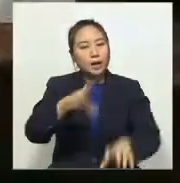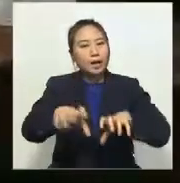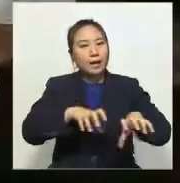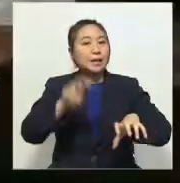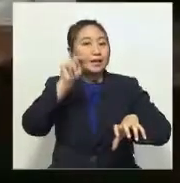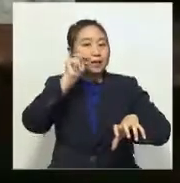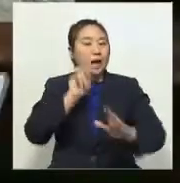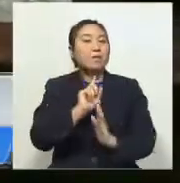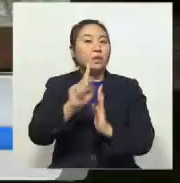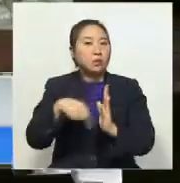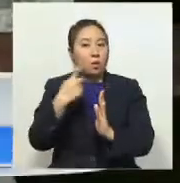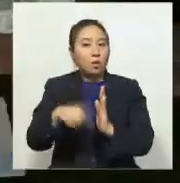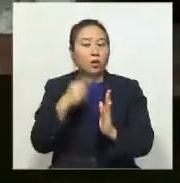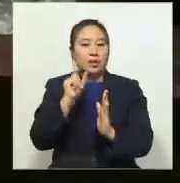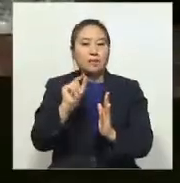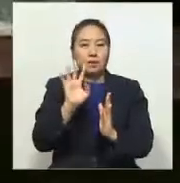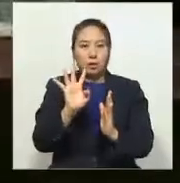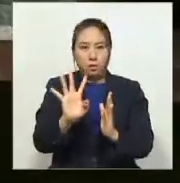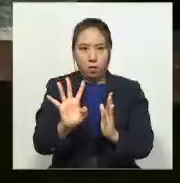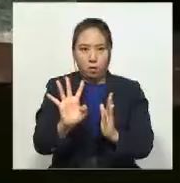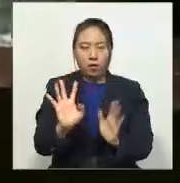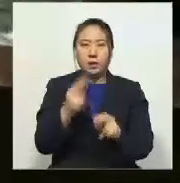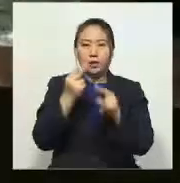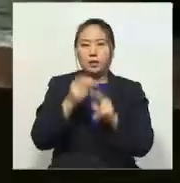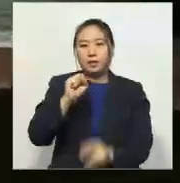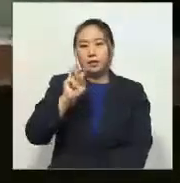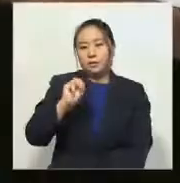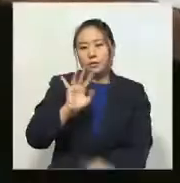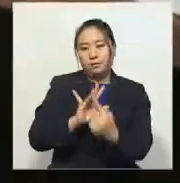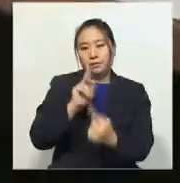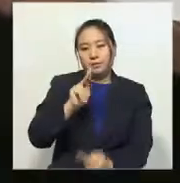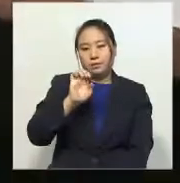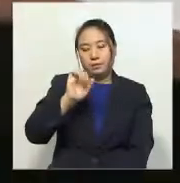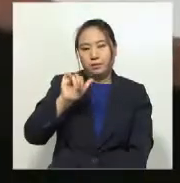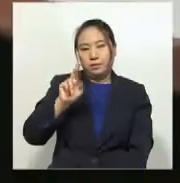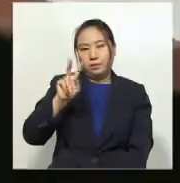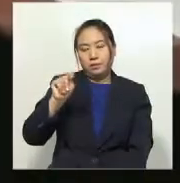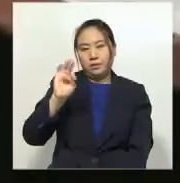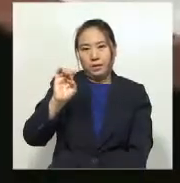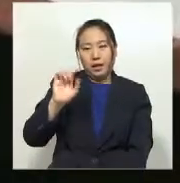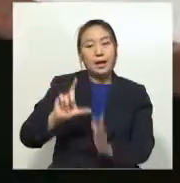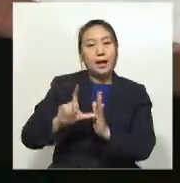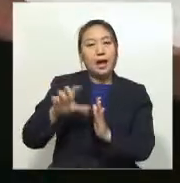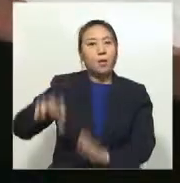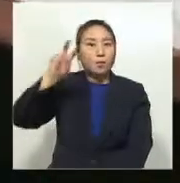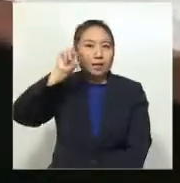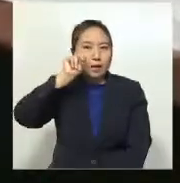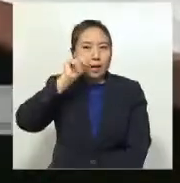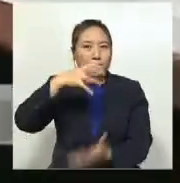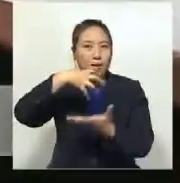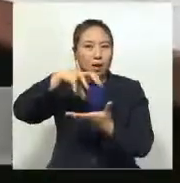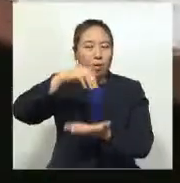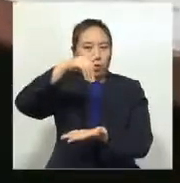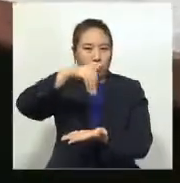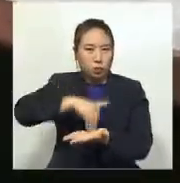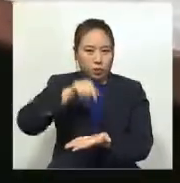ัการณ้ำ ตลอด 24 ชั่วโงซึ่งหน่ายสมเกีero ประจางวงเลยค่ที่การสำนัการสรพยield skill น้ำแ่งชาติท่านบอกวาสู่น